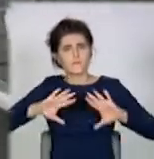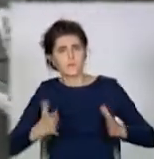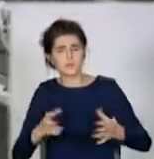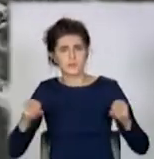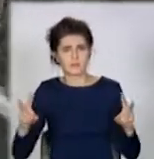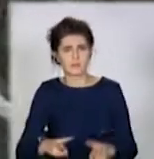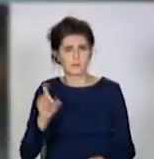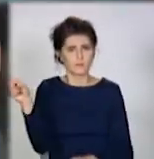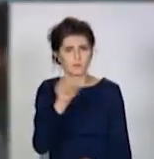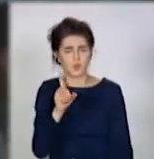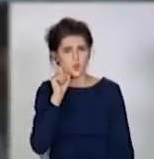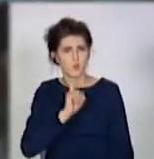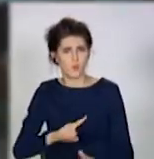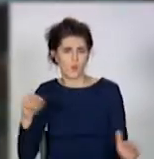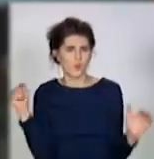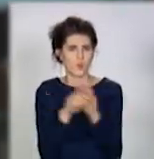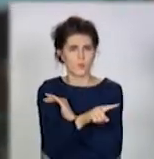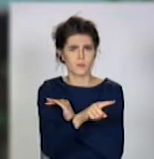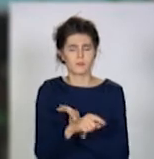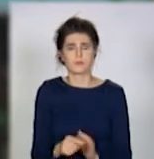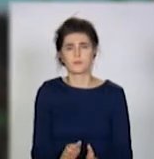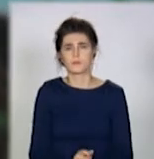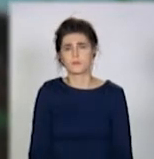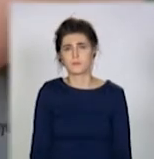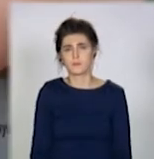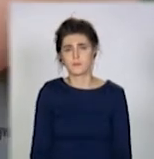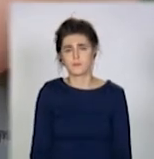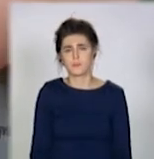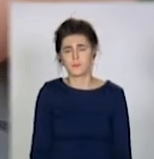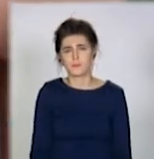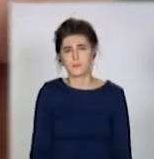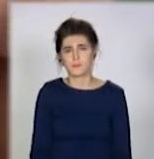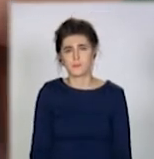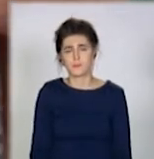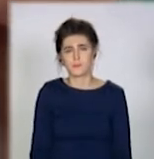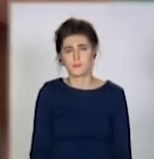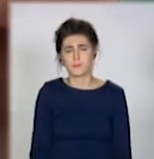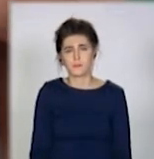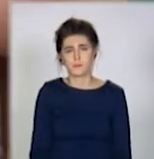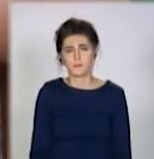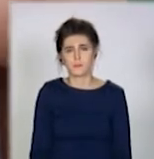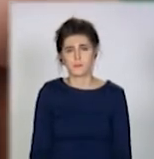втечі є декілька хвилин. Валерія Семічихіна, Нестор Бондаренко, телеканал «Донбас».